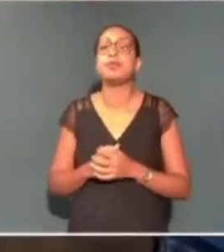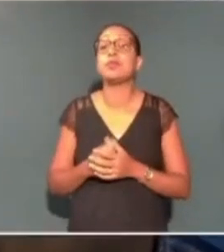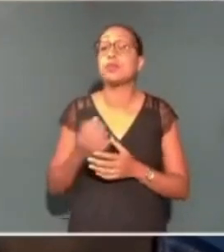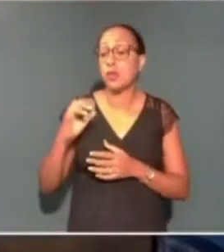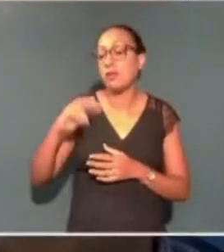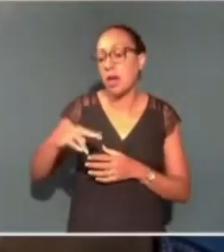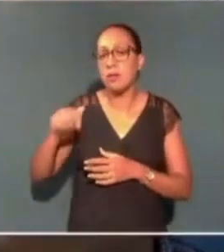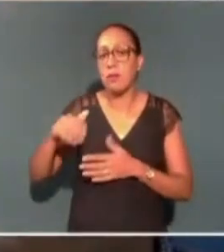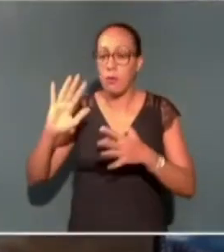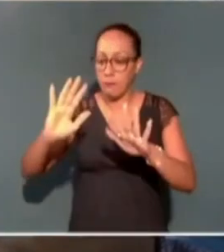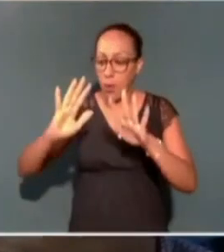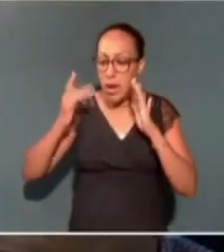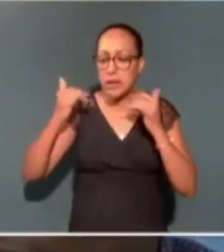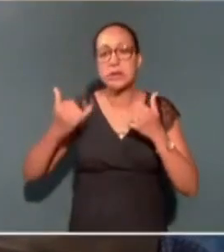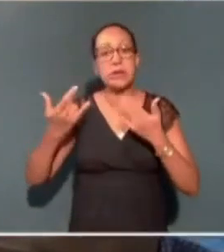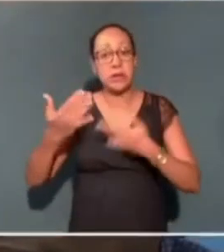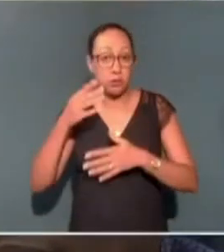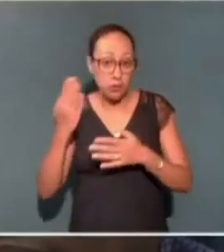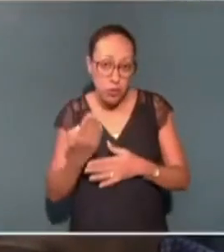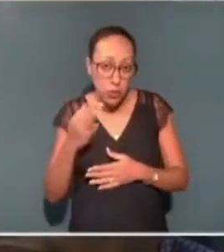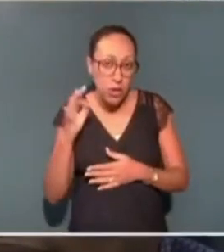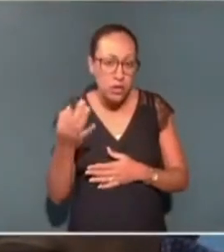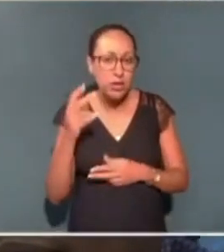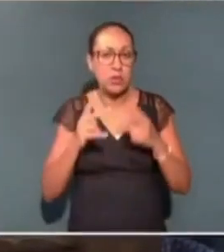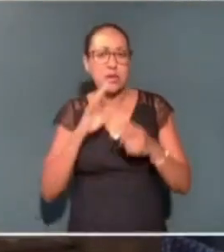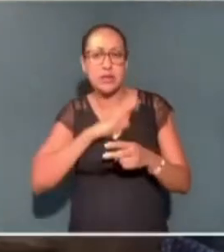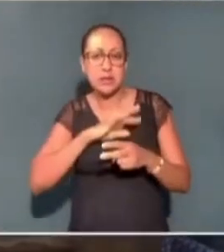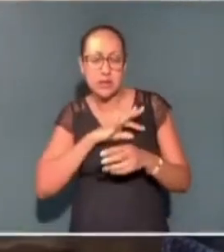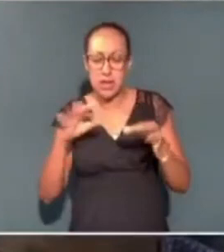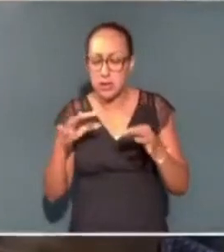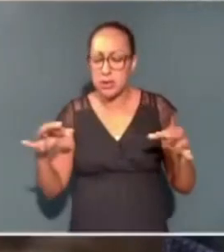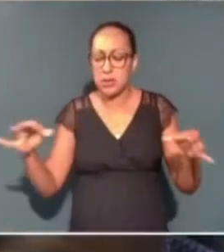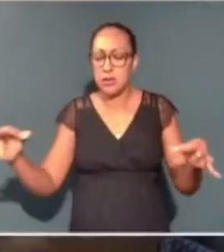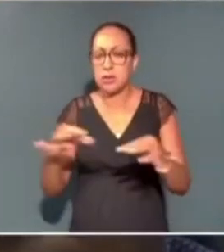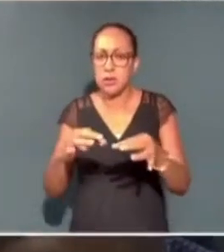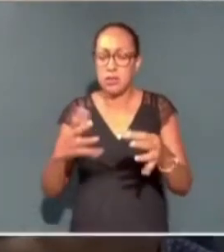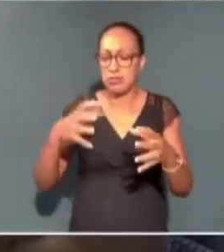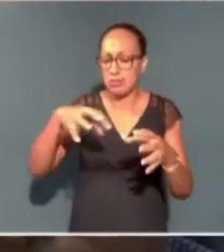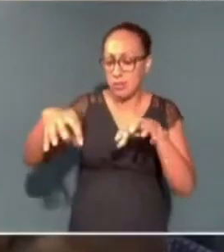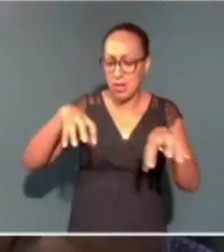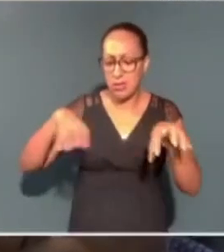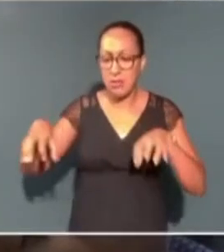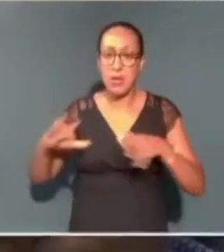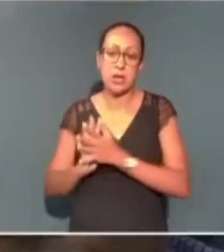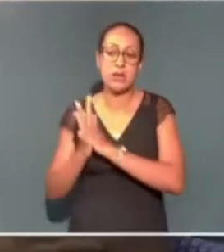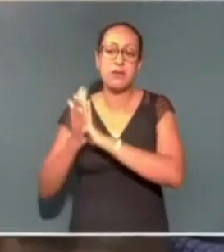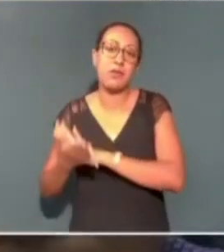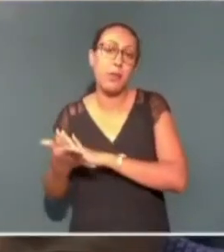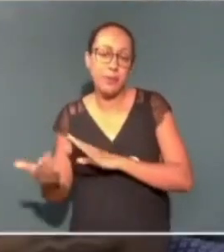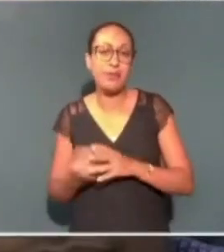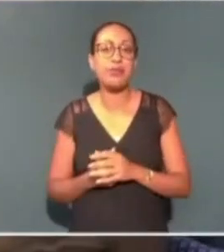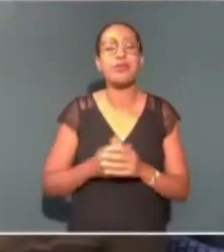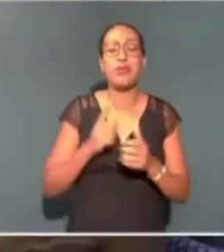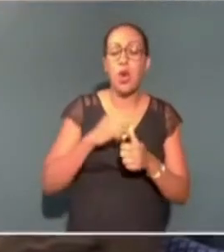forêts en Martinique, mais voir s'il n'y en a pas, on ne peut pas détacher certaines parcelles pour les transformer, au lieu que ce soit l'ONF qui plante